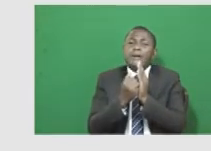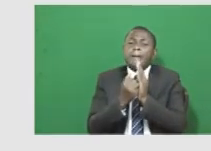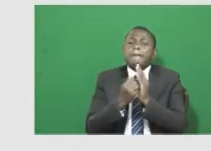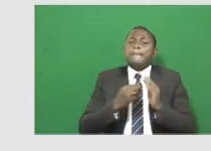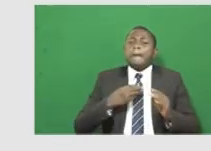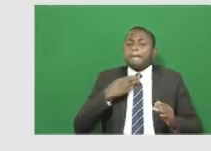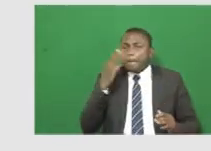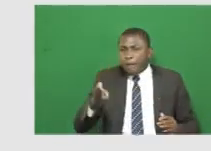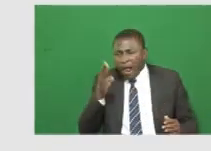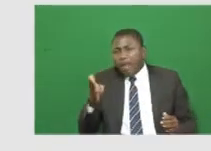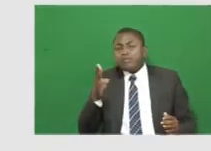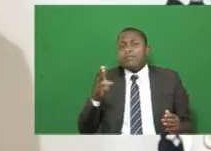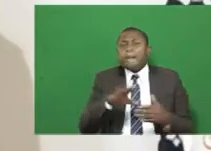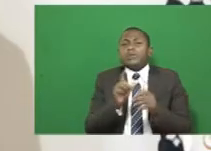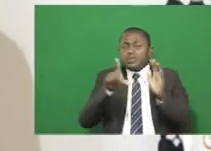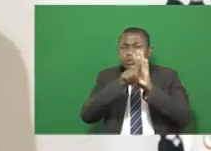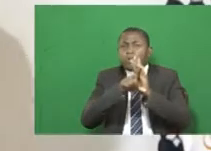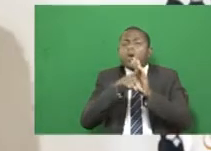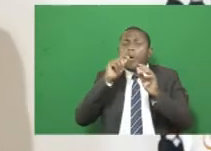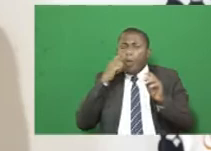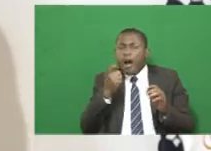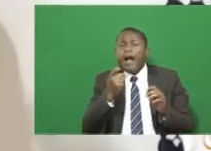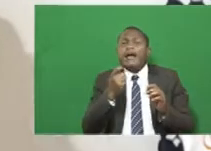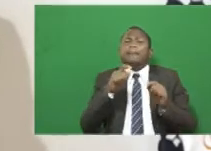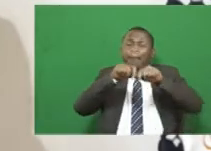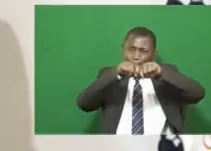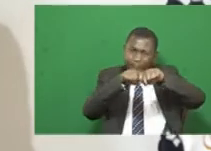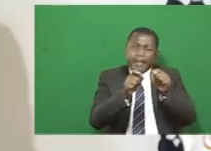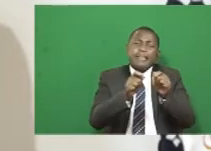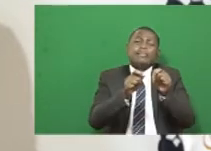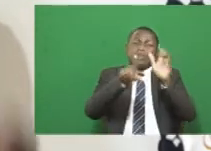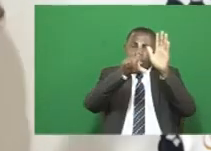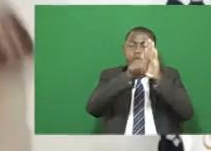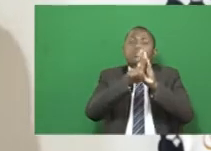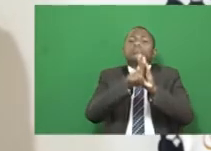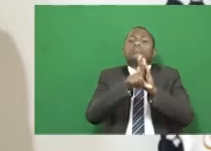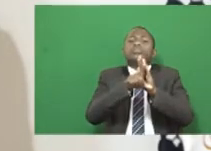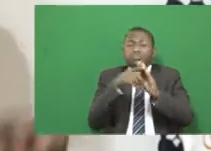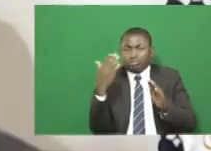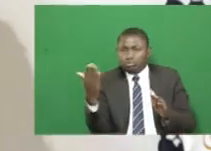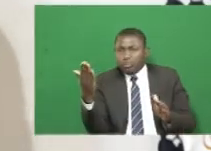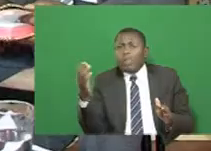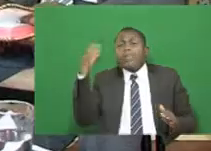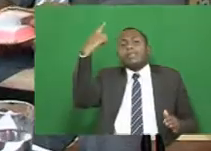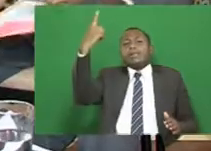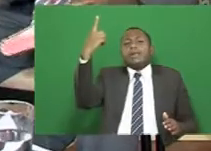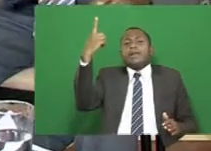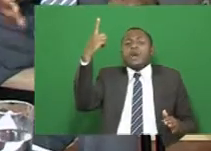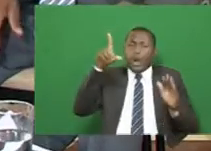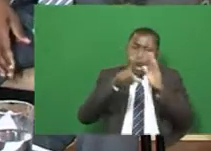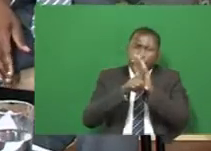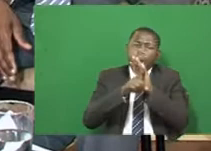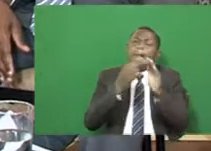Mwari nokudarika murayiro neiko? Right. Pana apa akuti murayiro waari kureva pana pa Ten Commandments ndowe